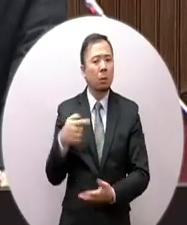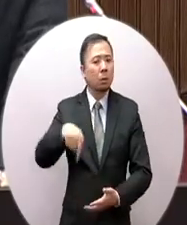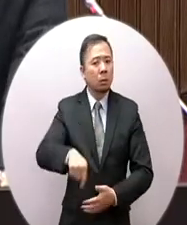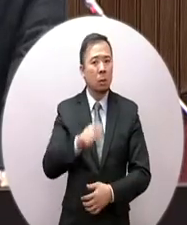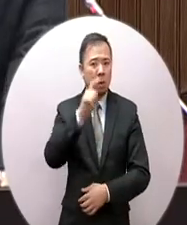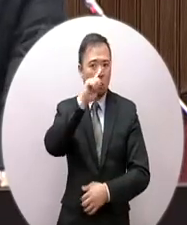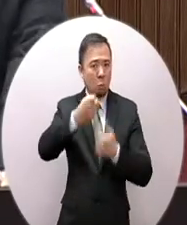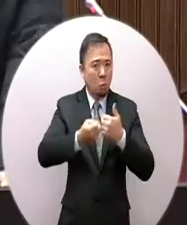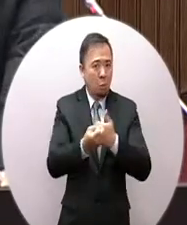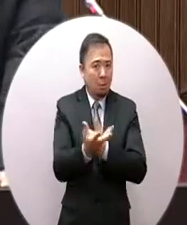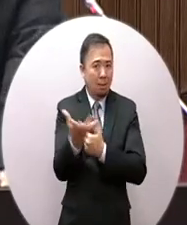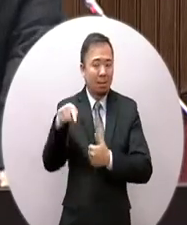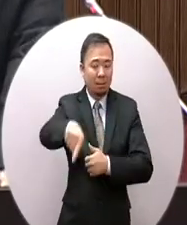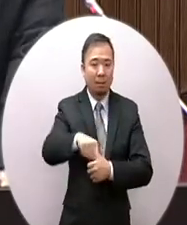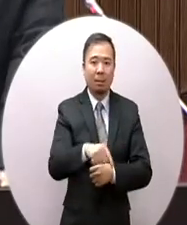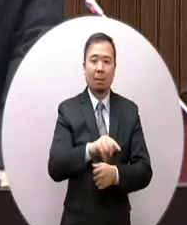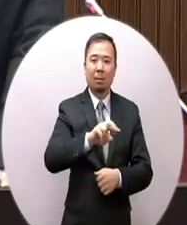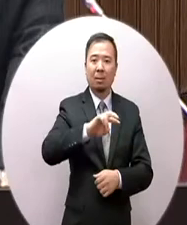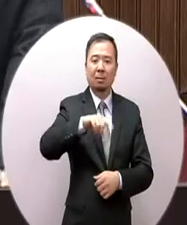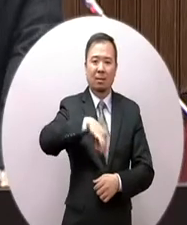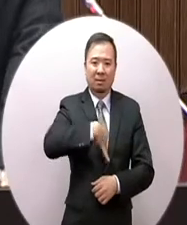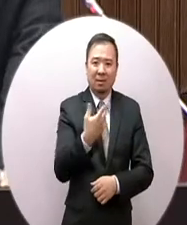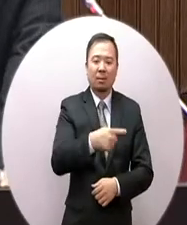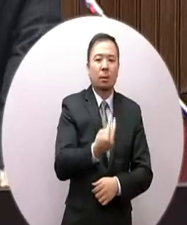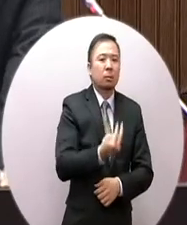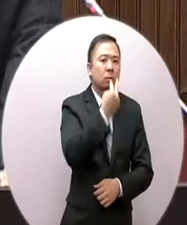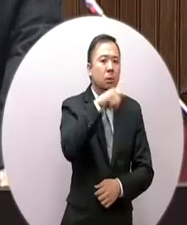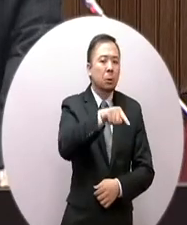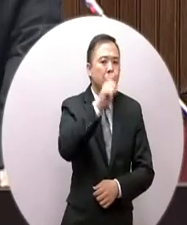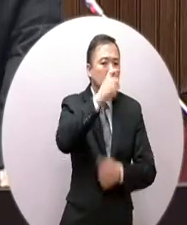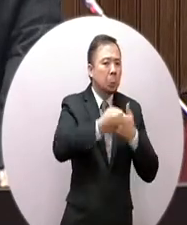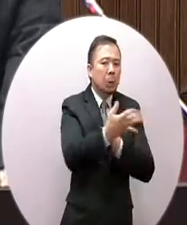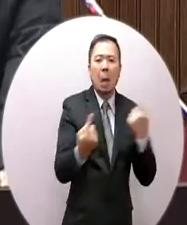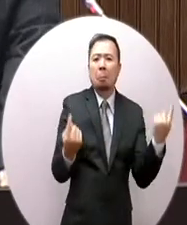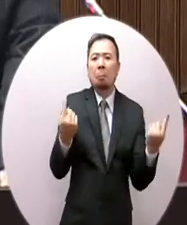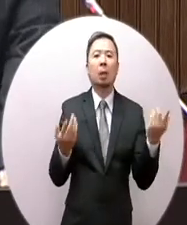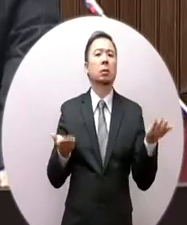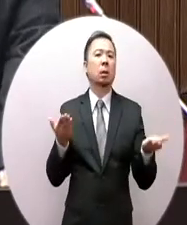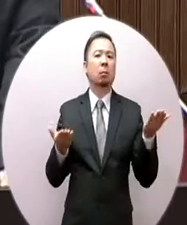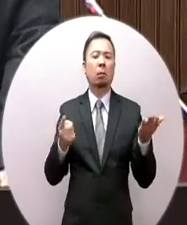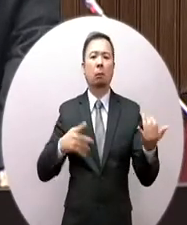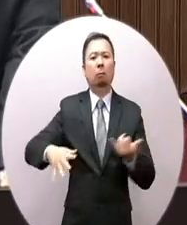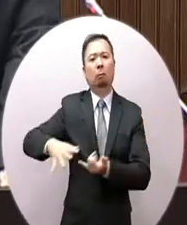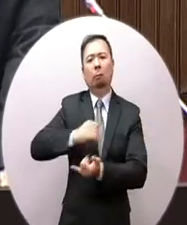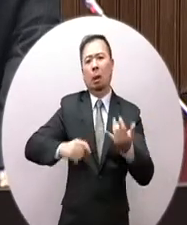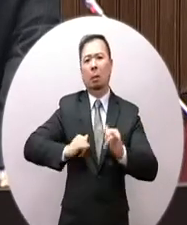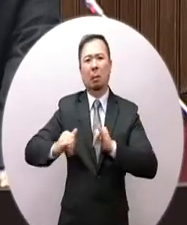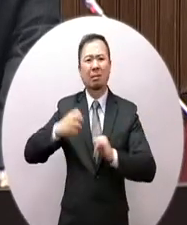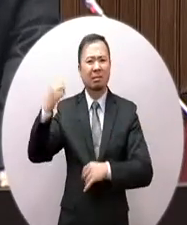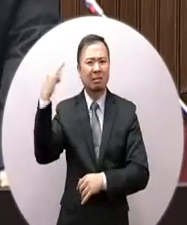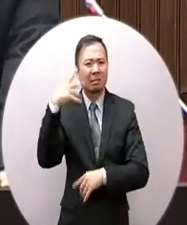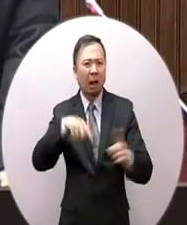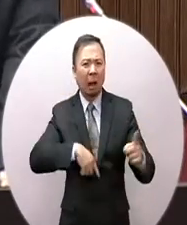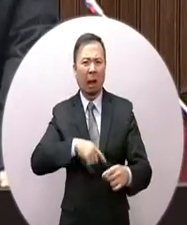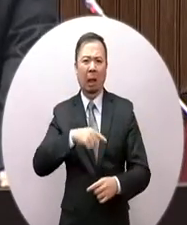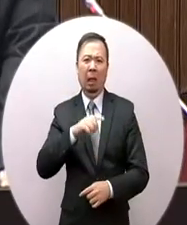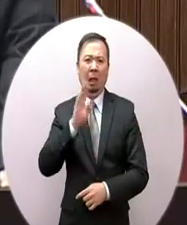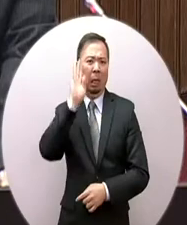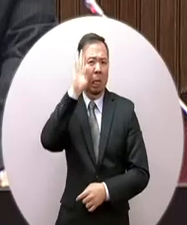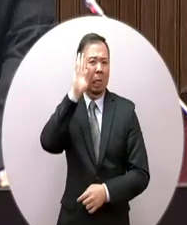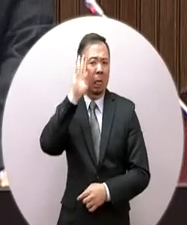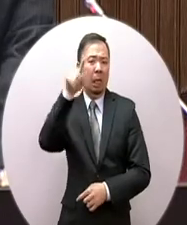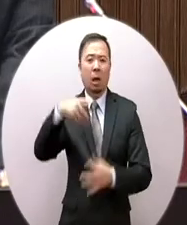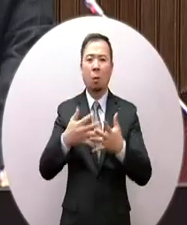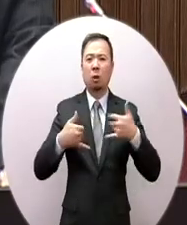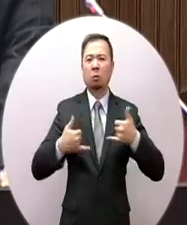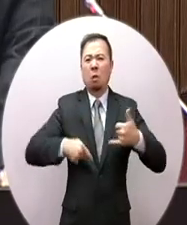染量跟天然气差不多、哦、那这样的说法全国民众、啊、都没有办法接受、哦、那网络上也一片骂